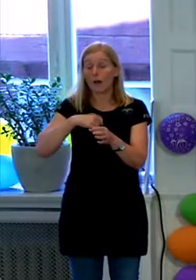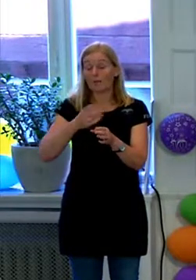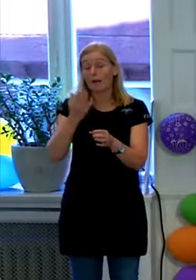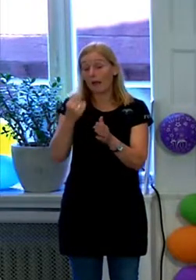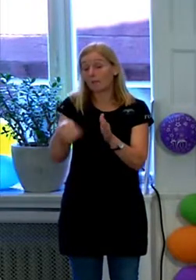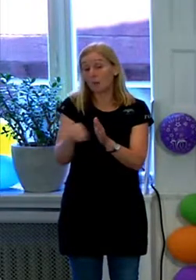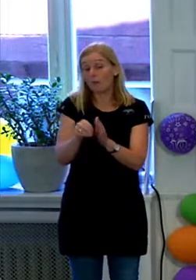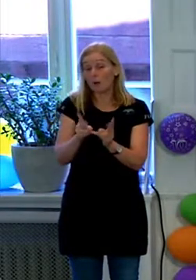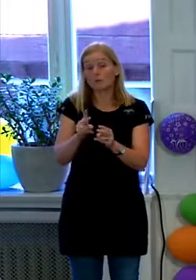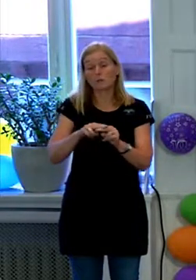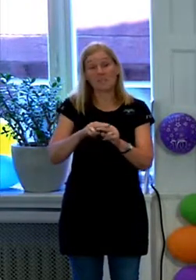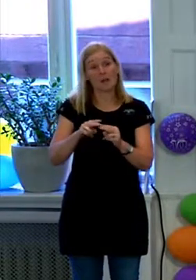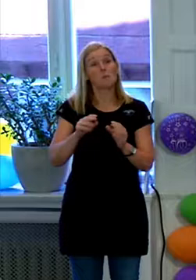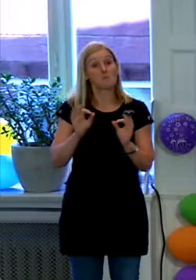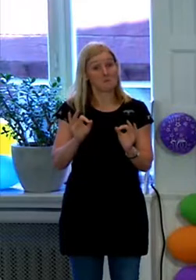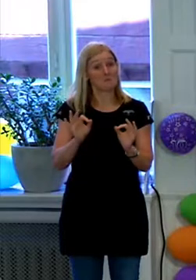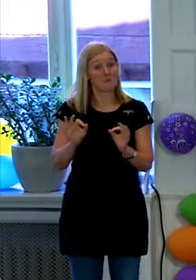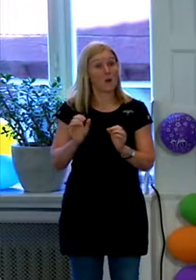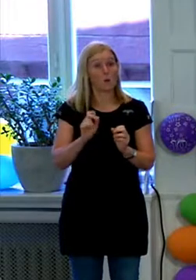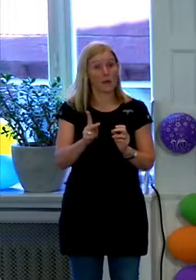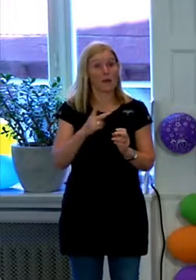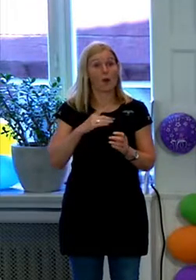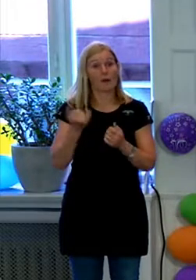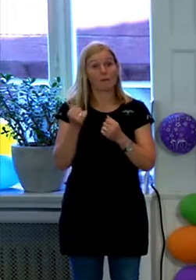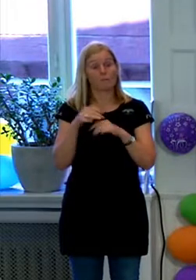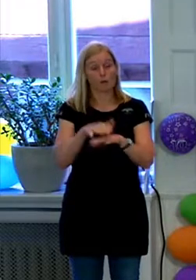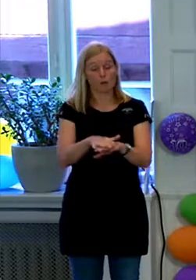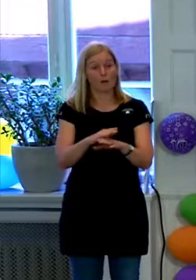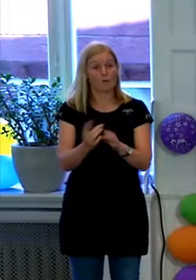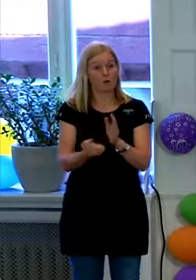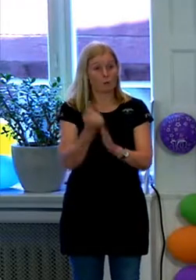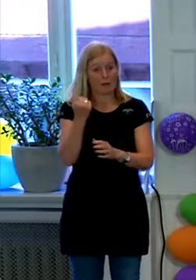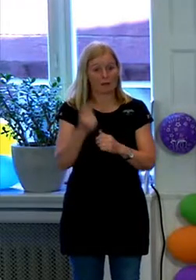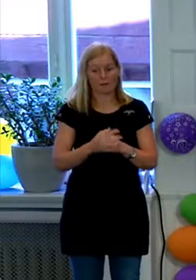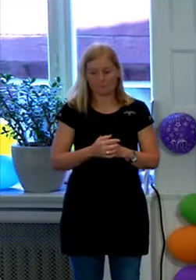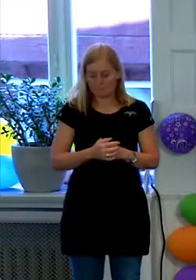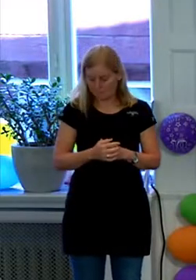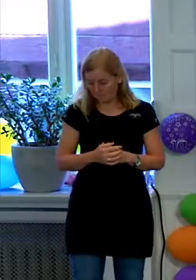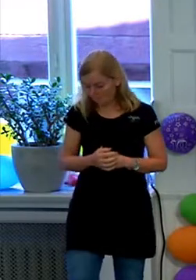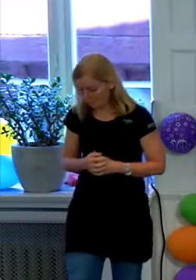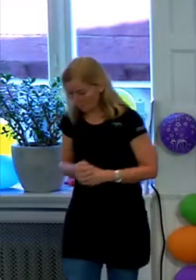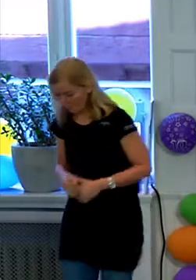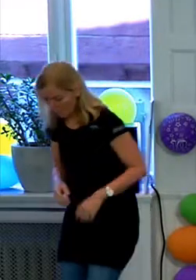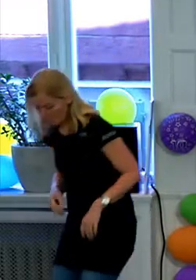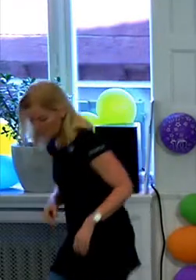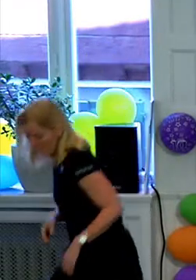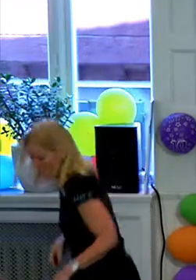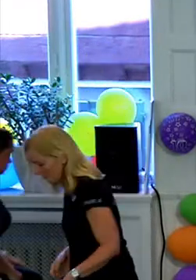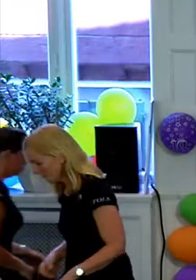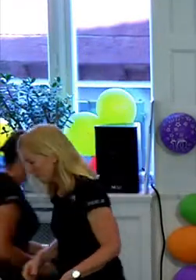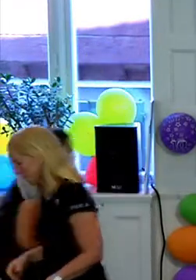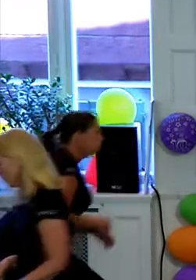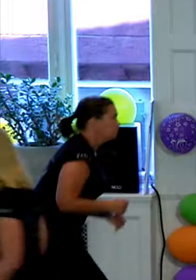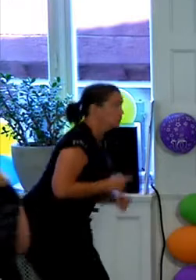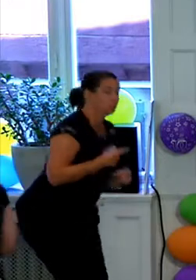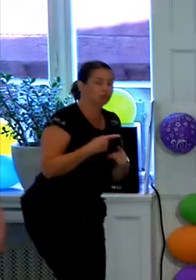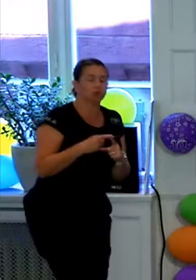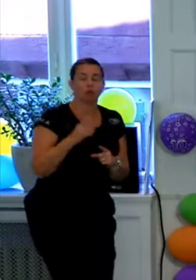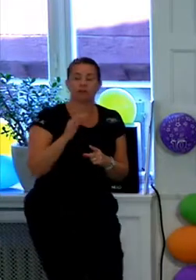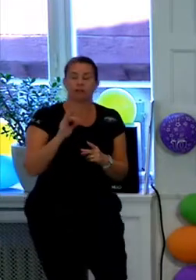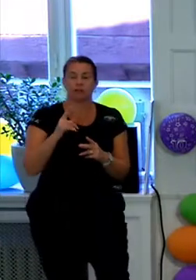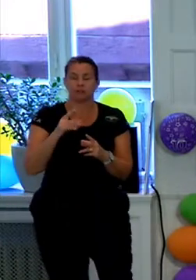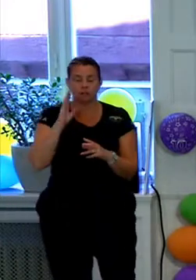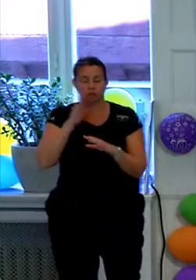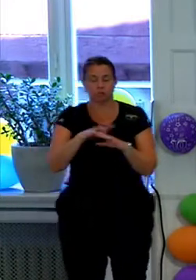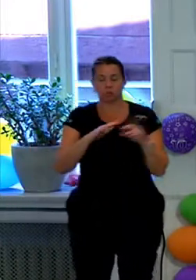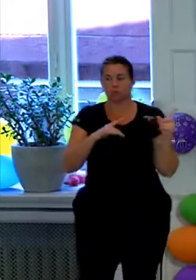det sättet. Och också känna att man kan ha ett visst inflytande på något vis. Mm. Vi ska strax höra vad Fredrik säger om Lunds invånares